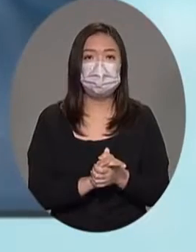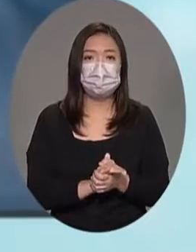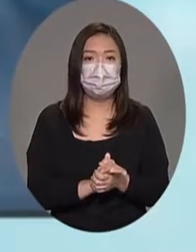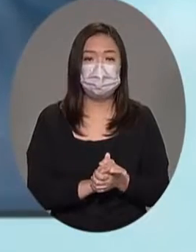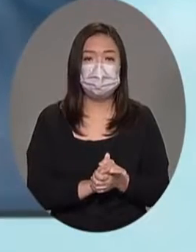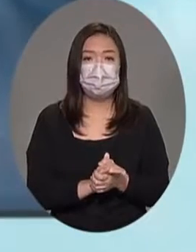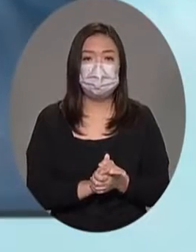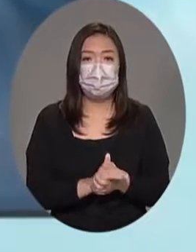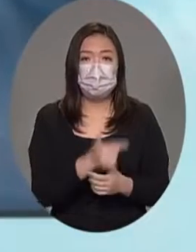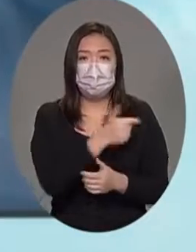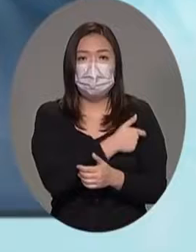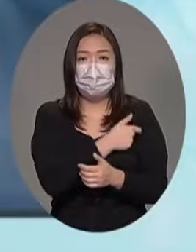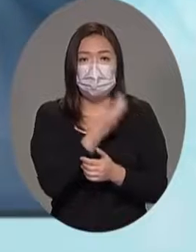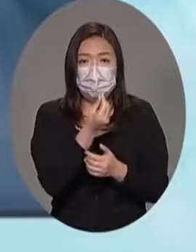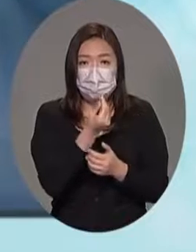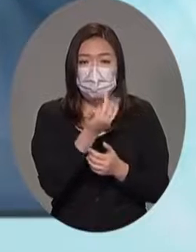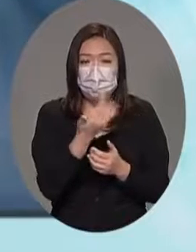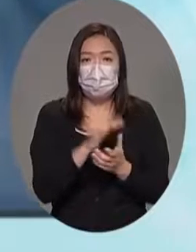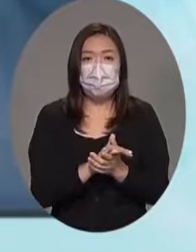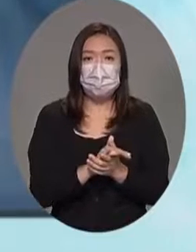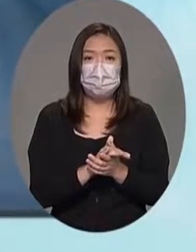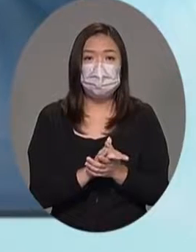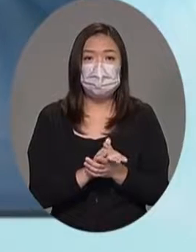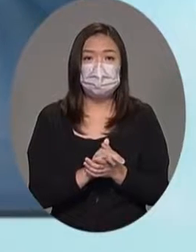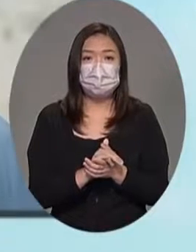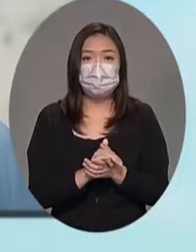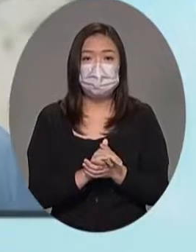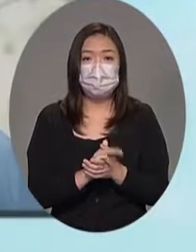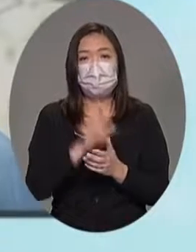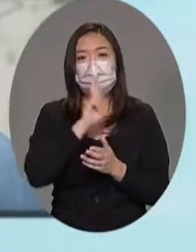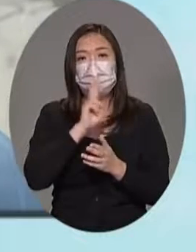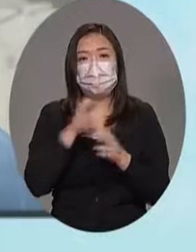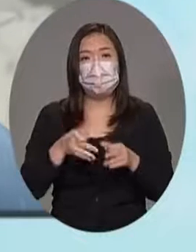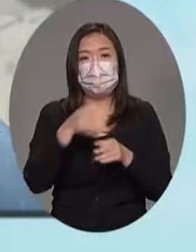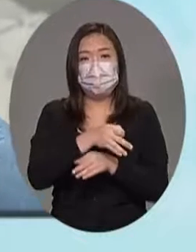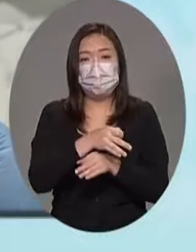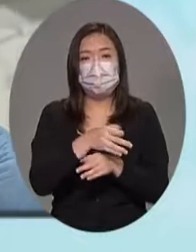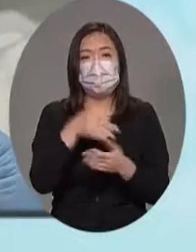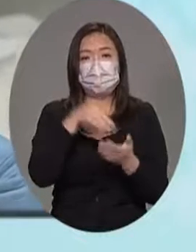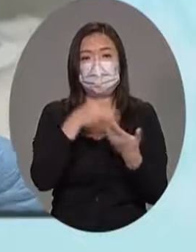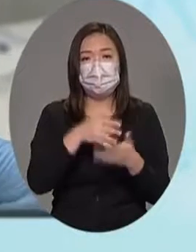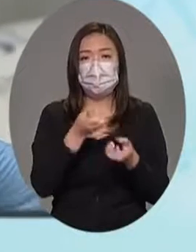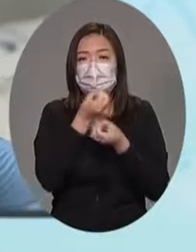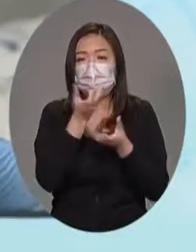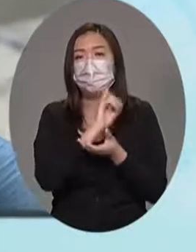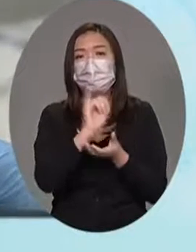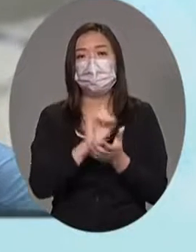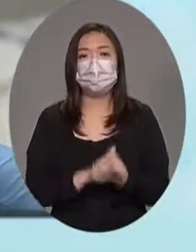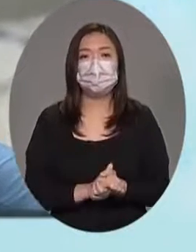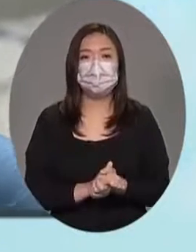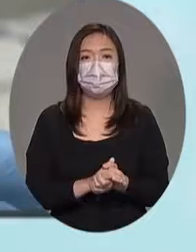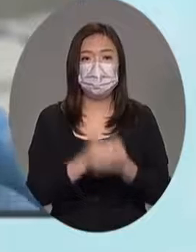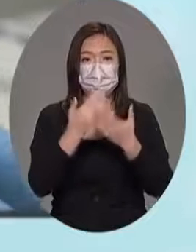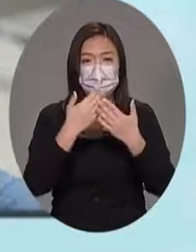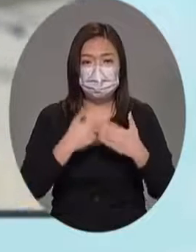的價錢這個呢，我們就在個保密協議那裡簽了，我們就不會公開的。但是另